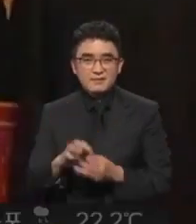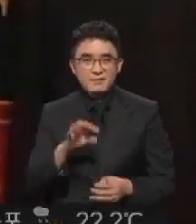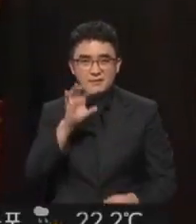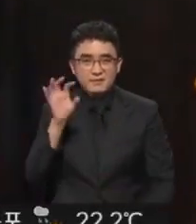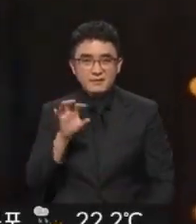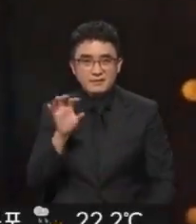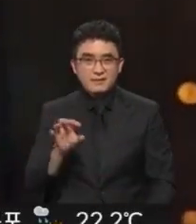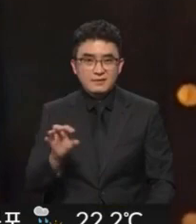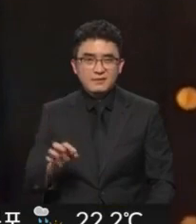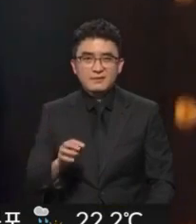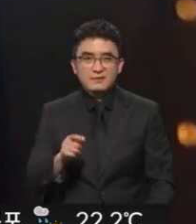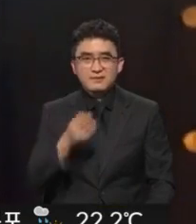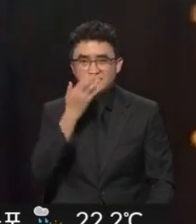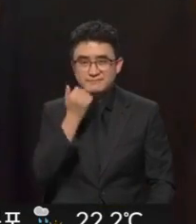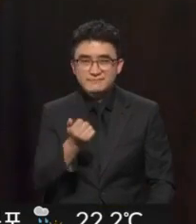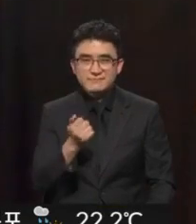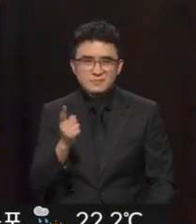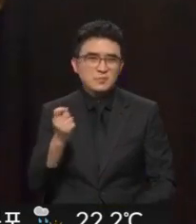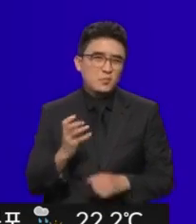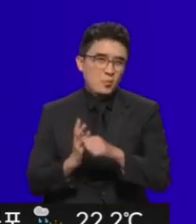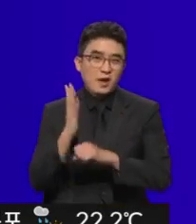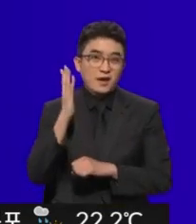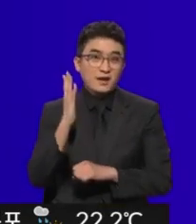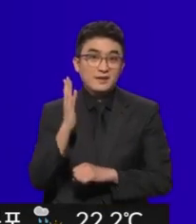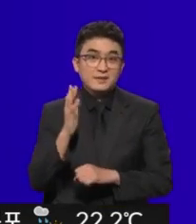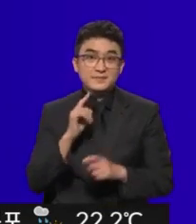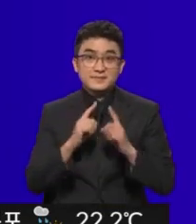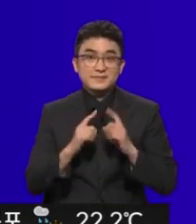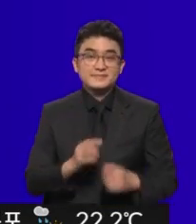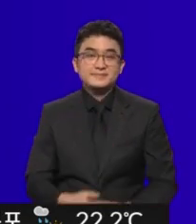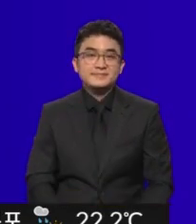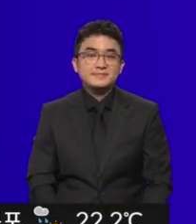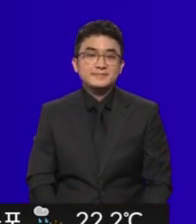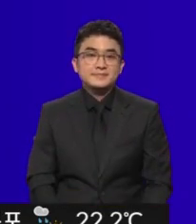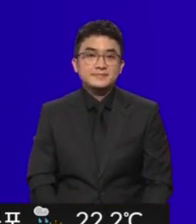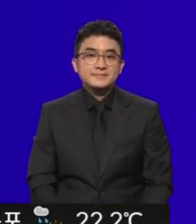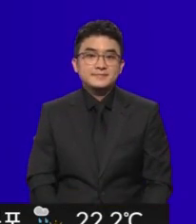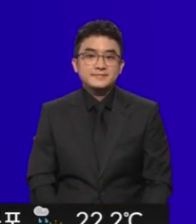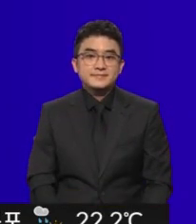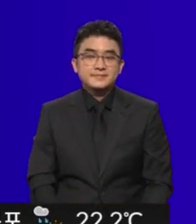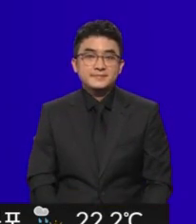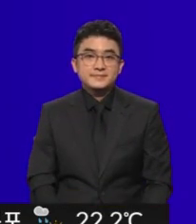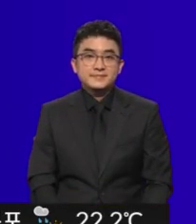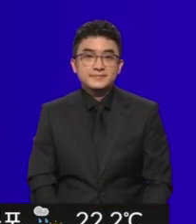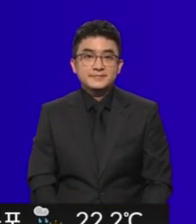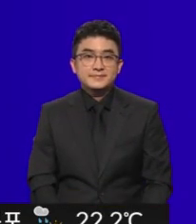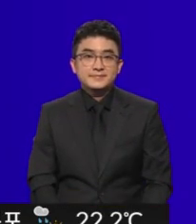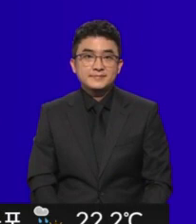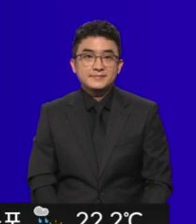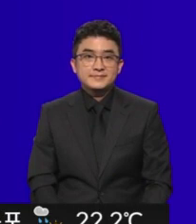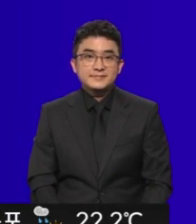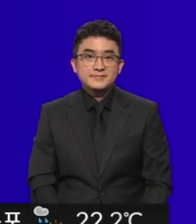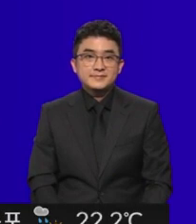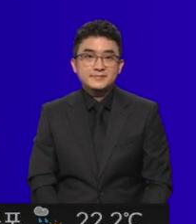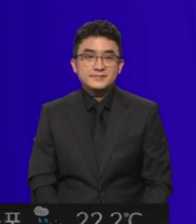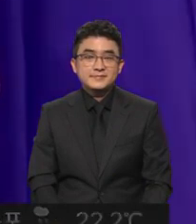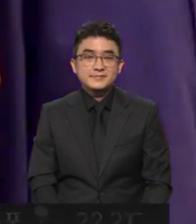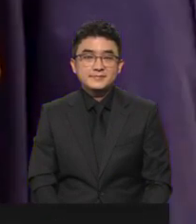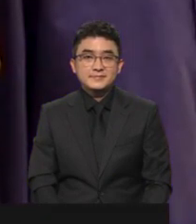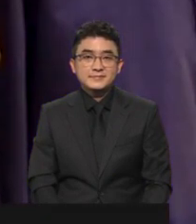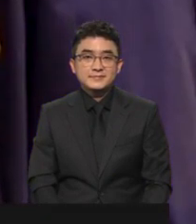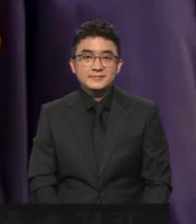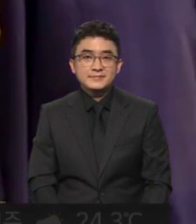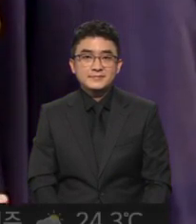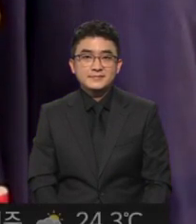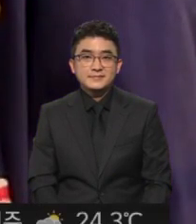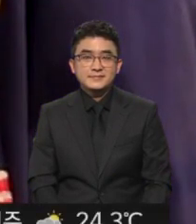좀 과한 말씀 하셨다 이렇게 저는 지적을 한번 해 봅니다 제가 부적절한데 뭐 오세훈 시장까지 친일로 보는 건 그렇다는 말씀이신